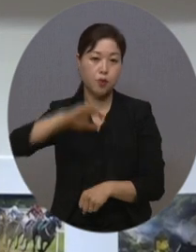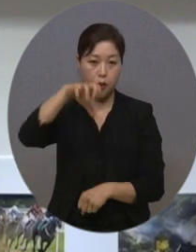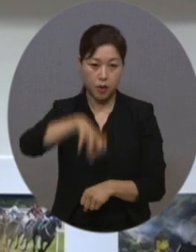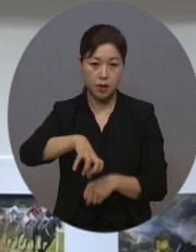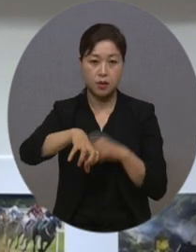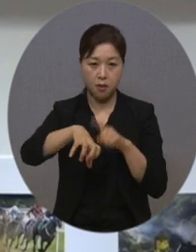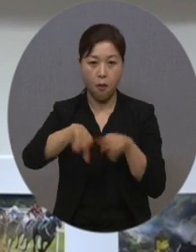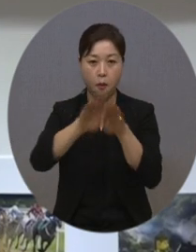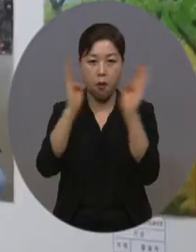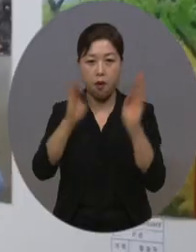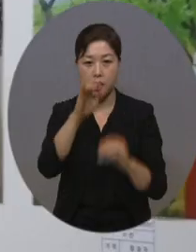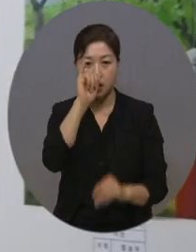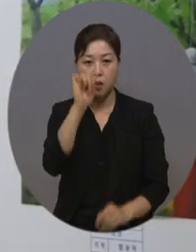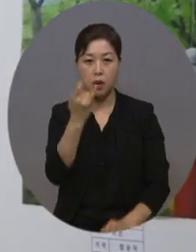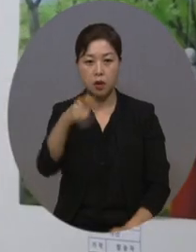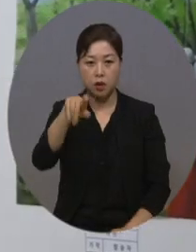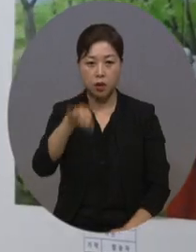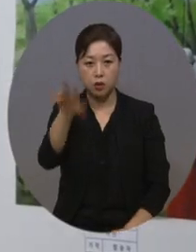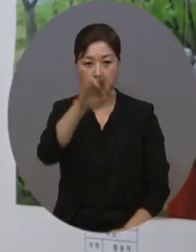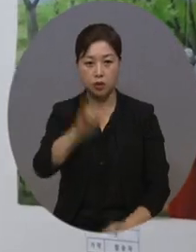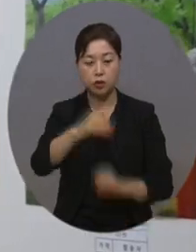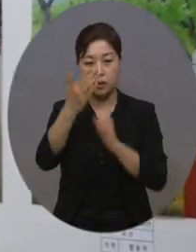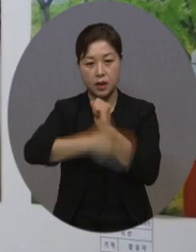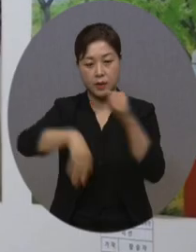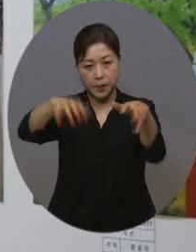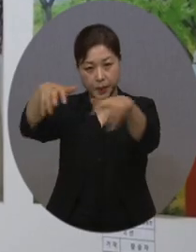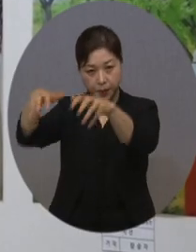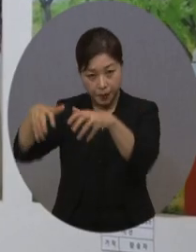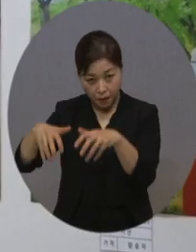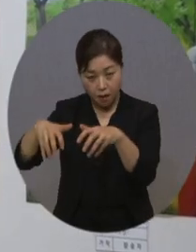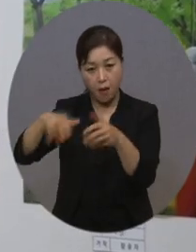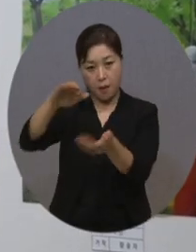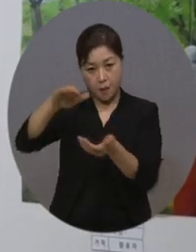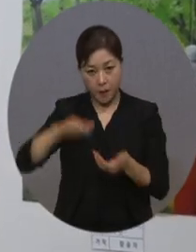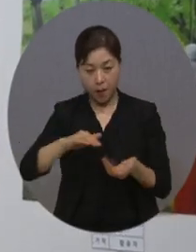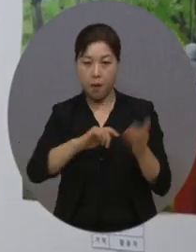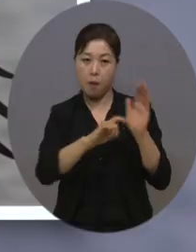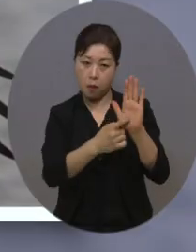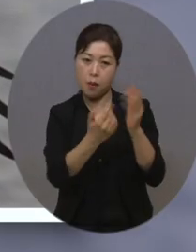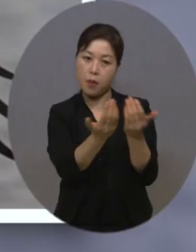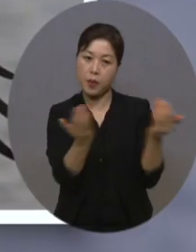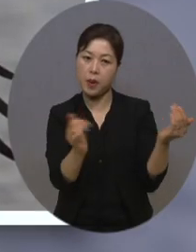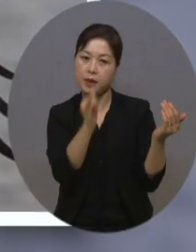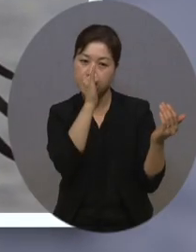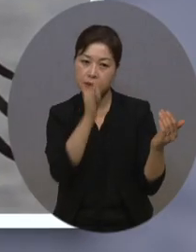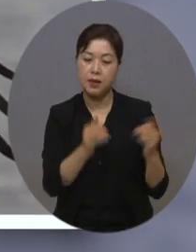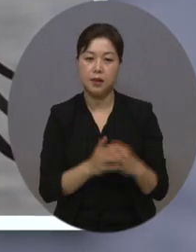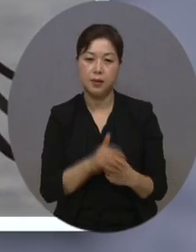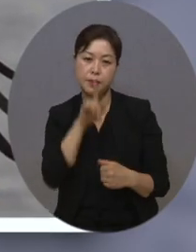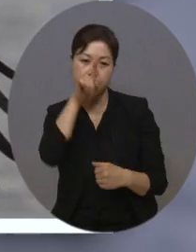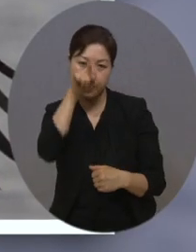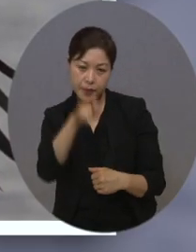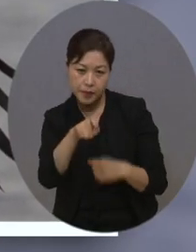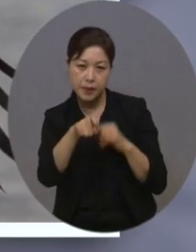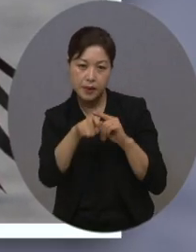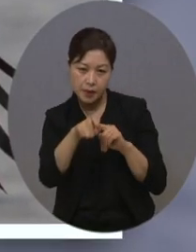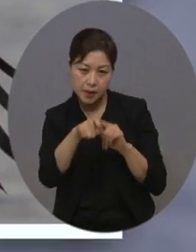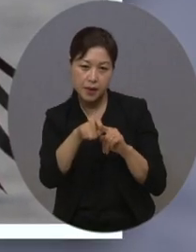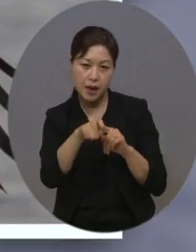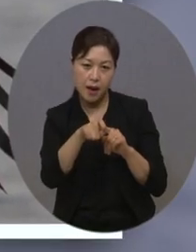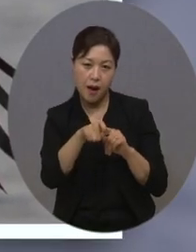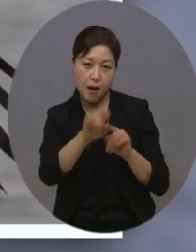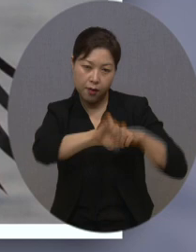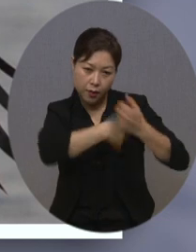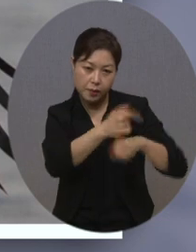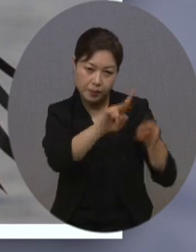전국 사진 공모전 썽 것들도 함께 전 씨의 볼거리를 더한 가운데 물속에 먹이사냥 수가를 놓치지 않고